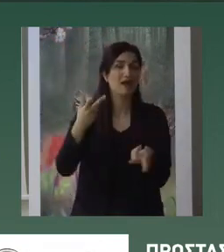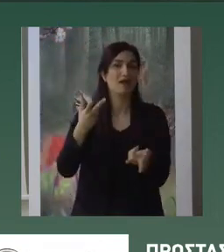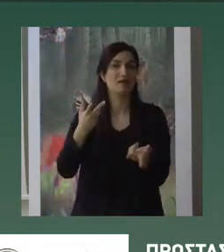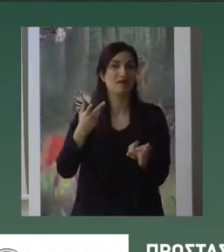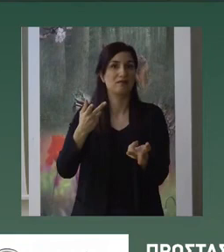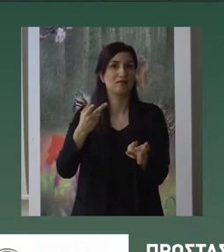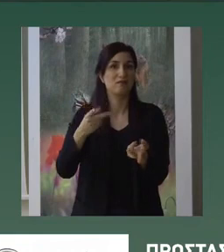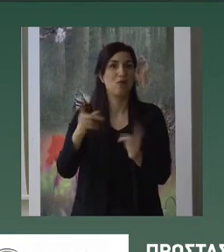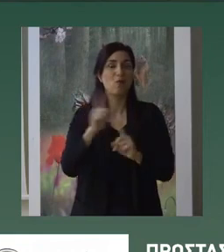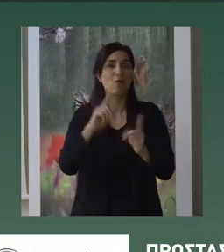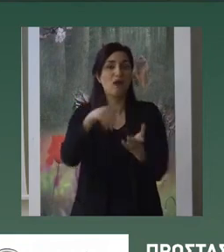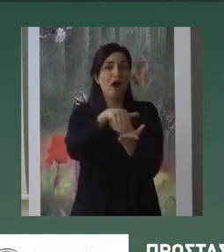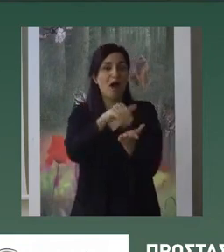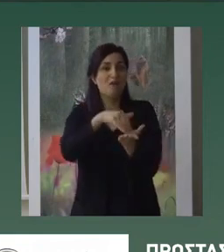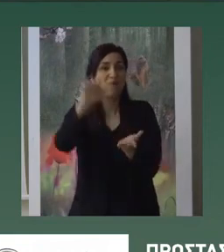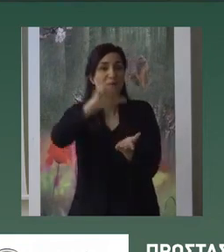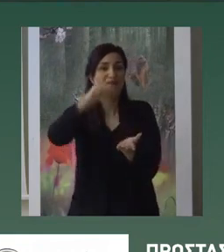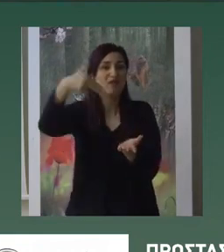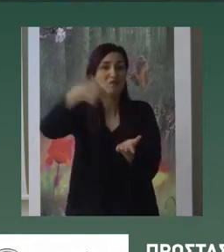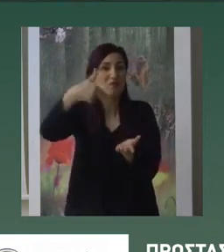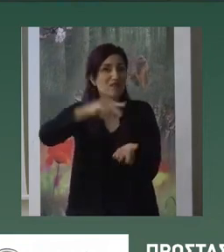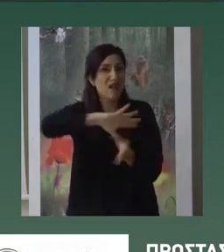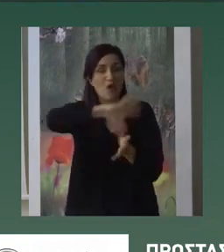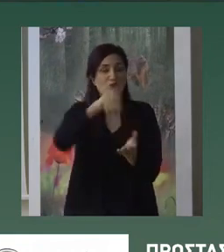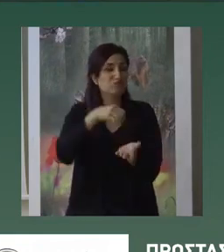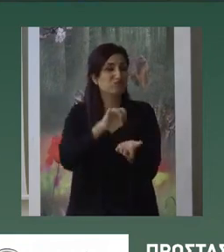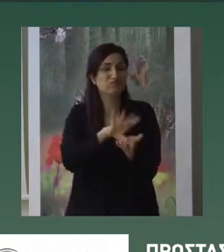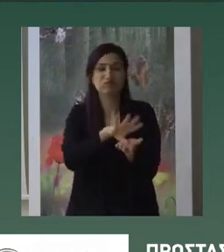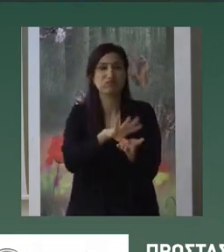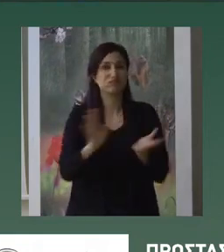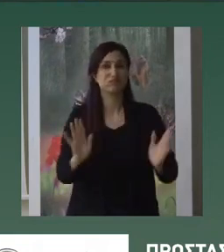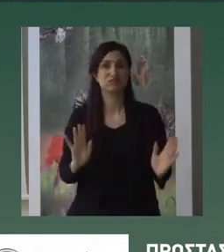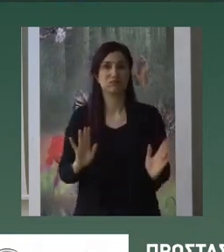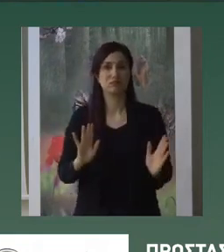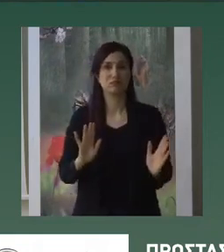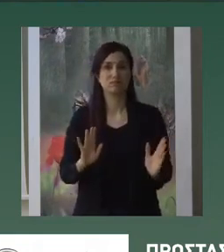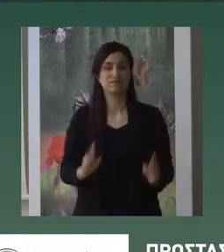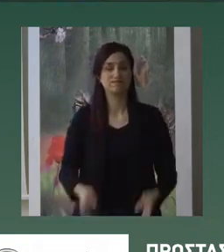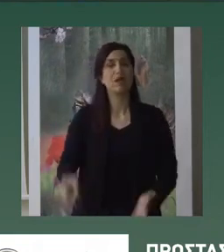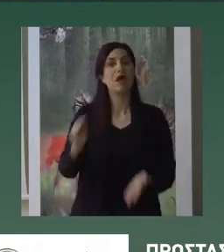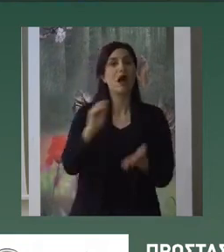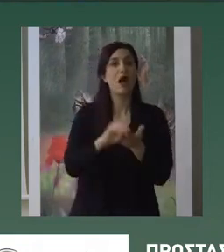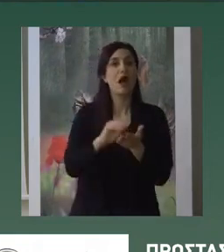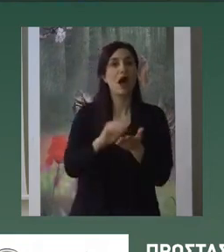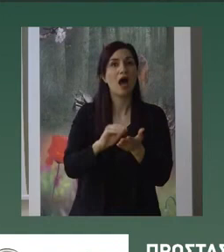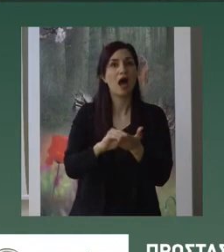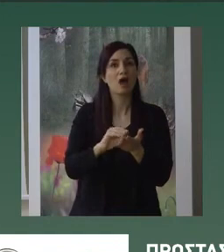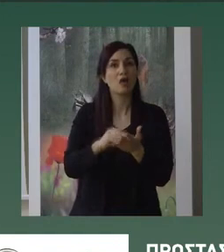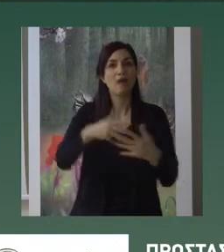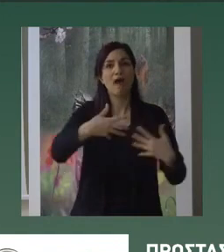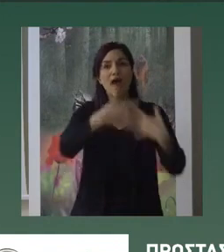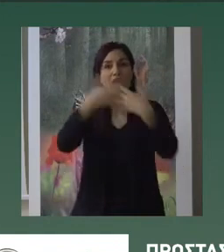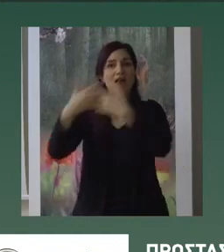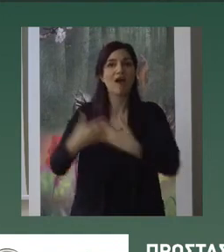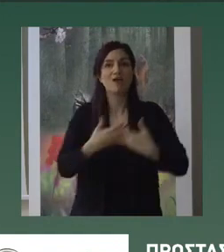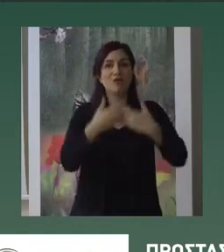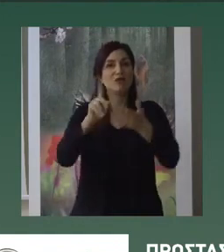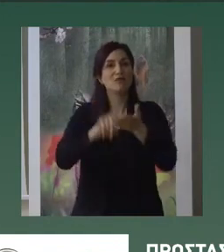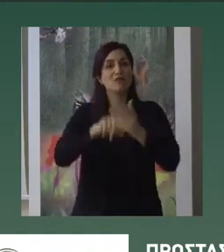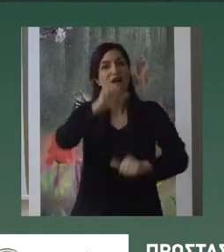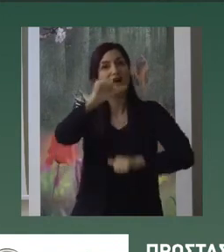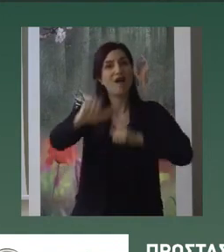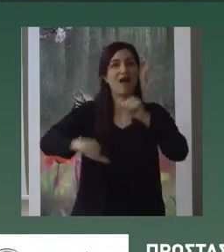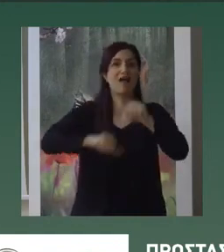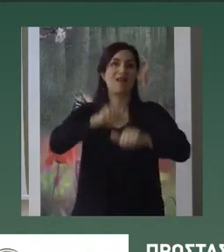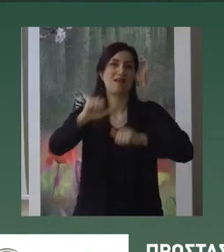με πετρέλαιο, τότε είναι δώρον άδωρον. Η συνέχεια είναι οι βιομηχανικές διαδικασίες και η κινητικότητα και οι μεταφορές μέσα στην